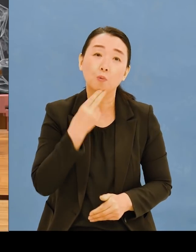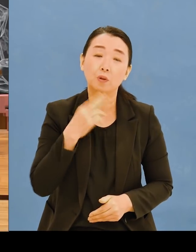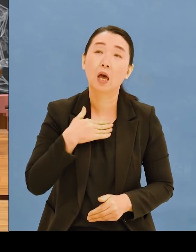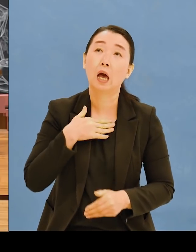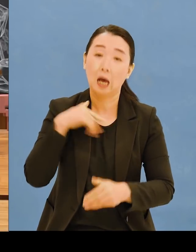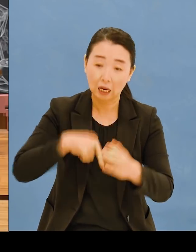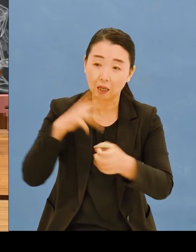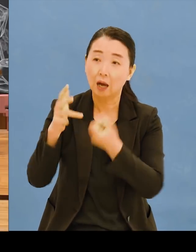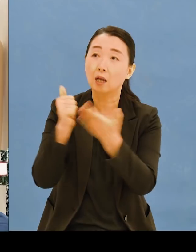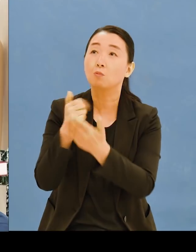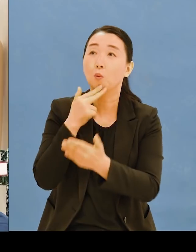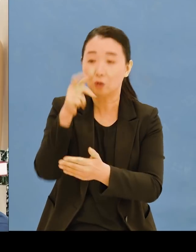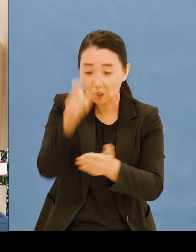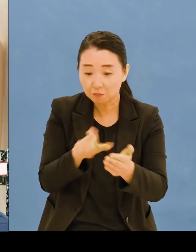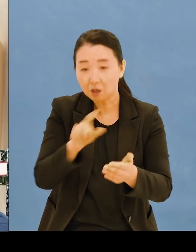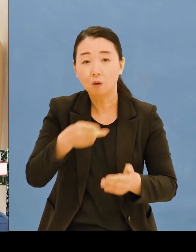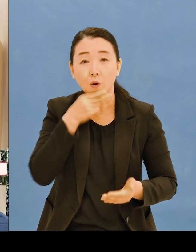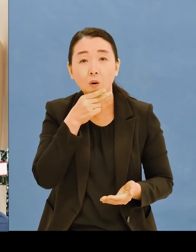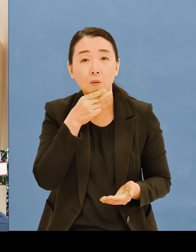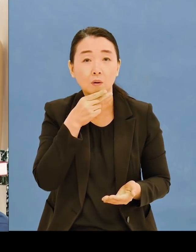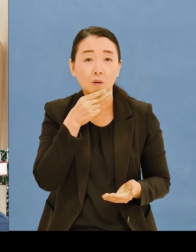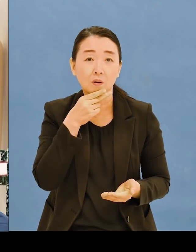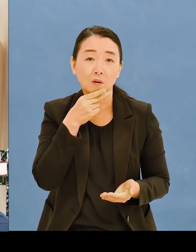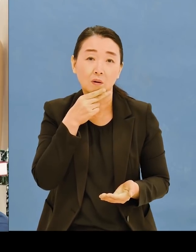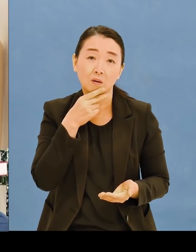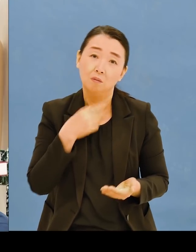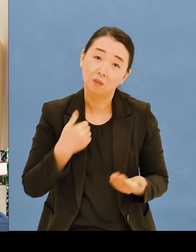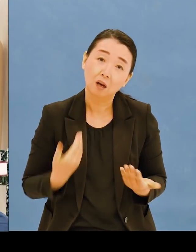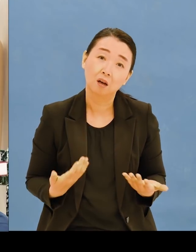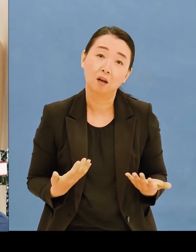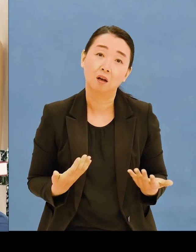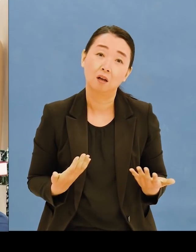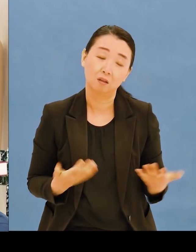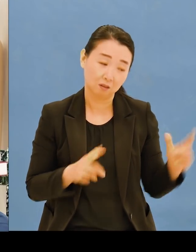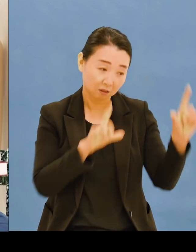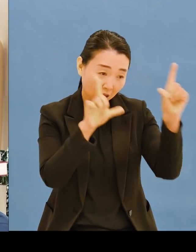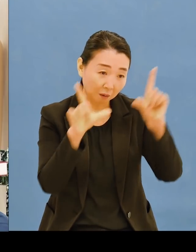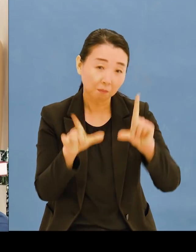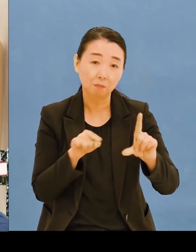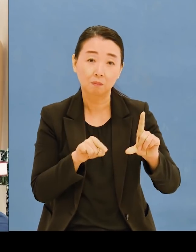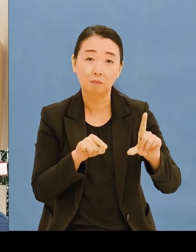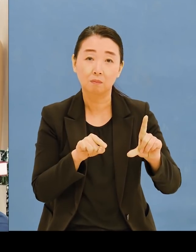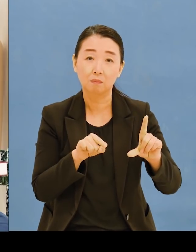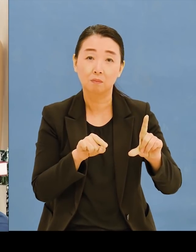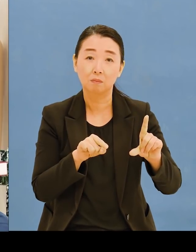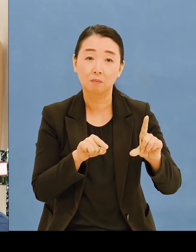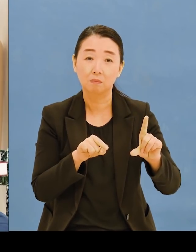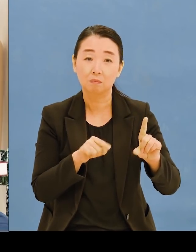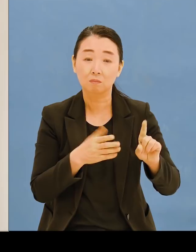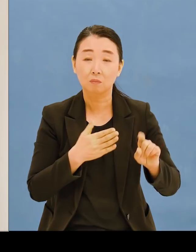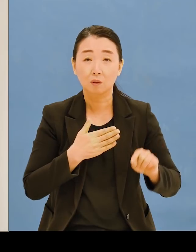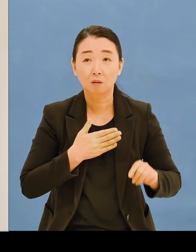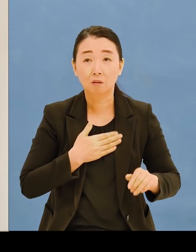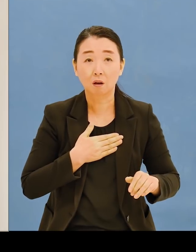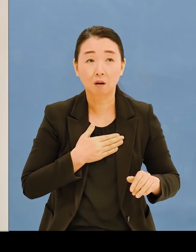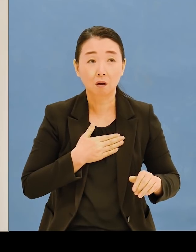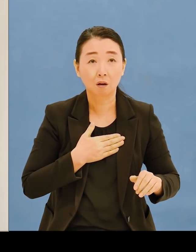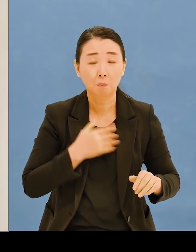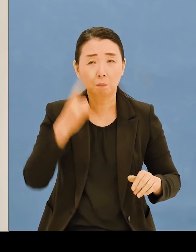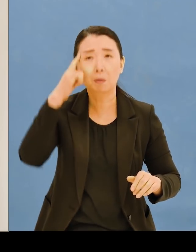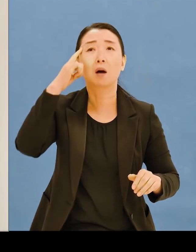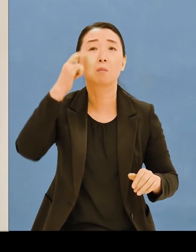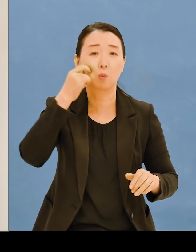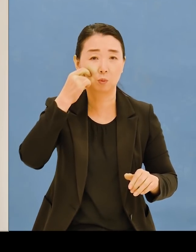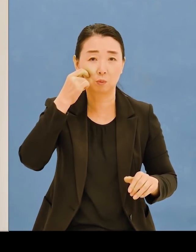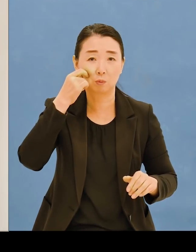없었고 제 안에 정작 십자가가 없었거든요. 근데 그러한 삶이 저는 인지를